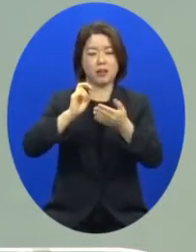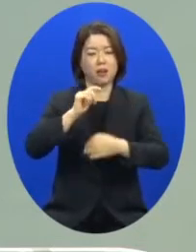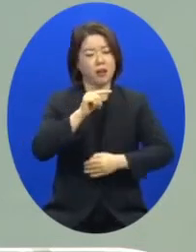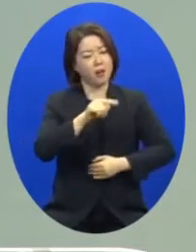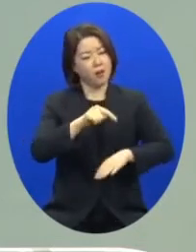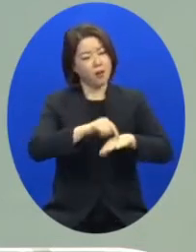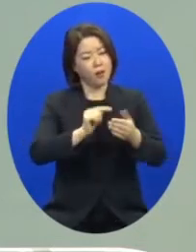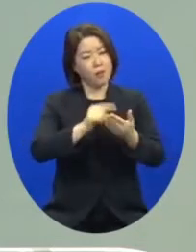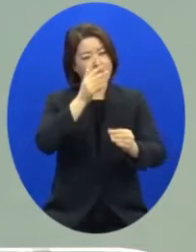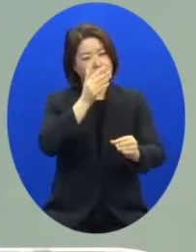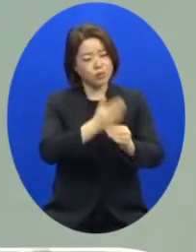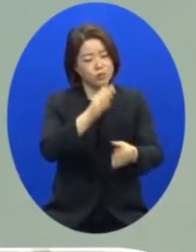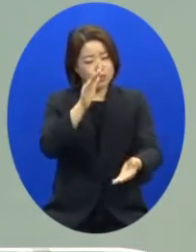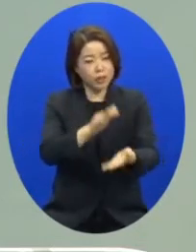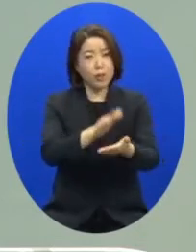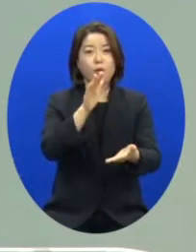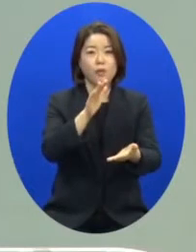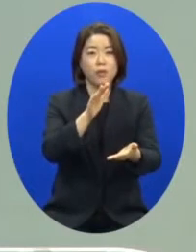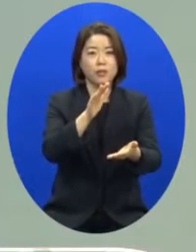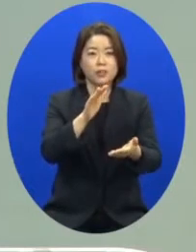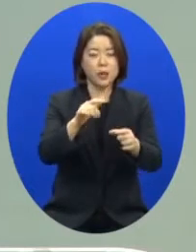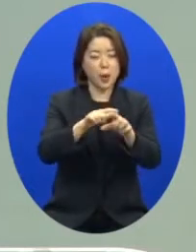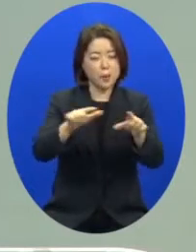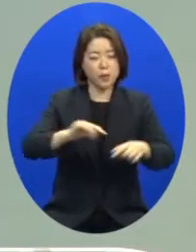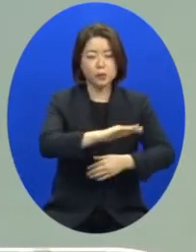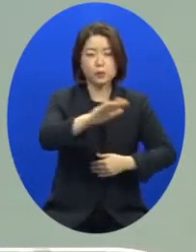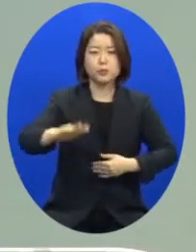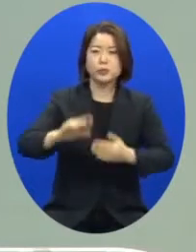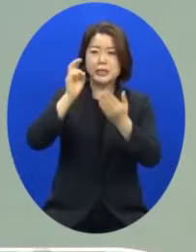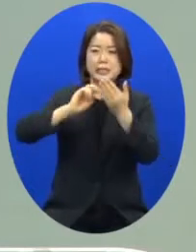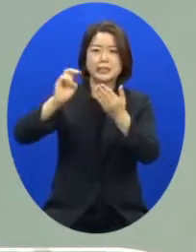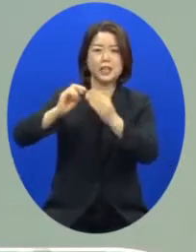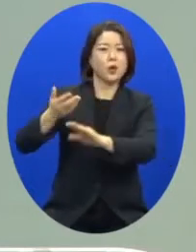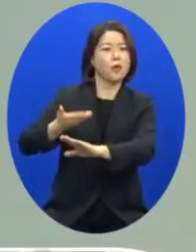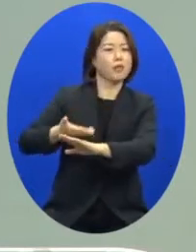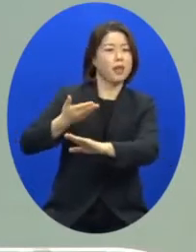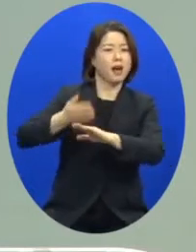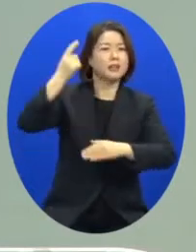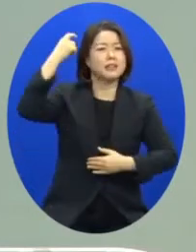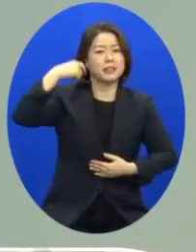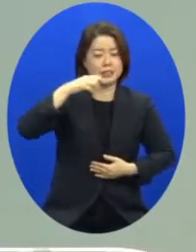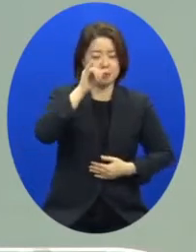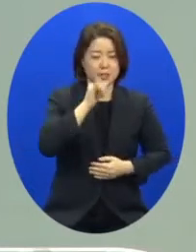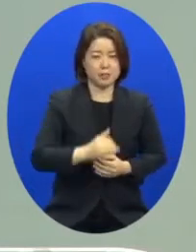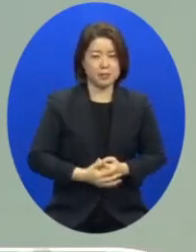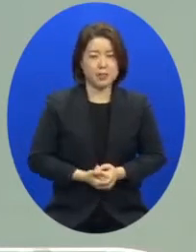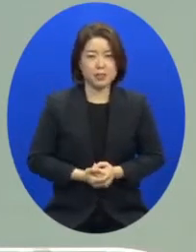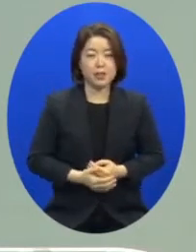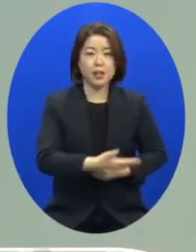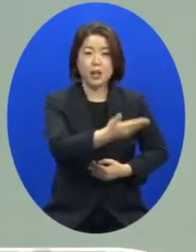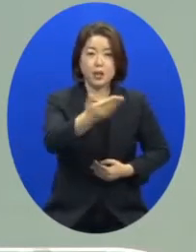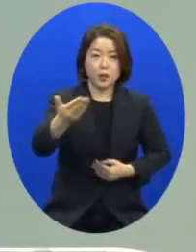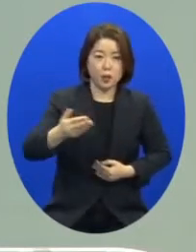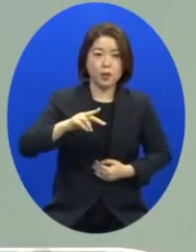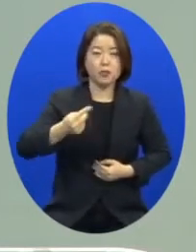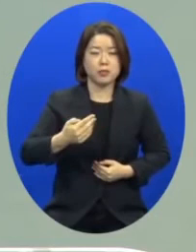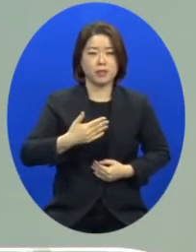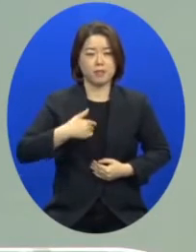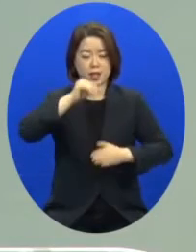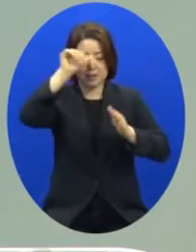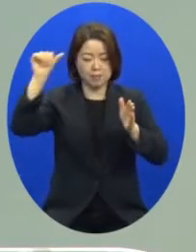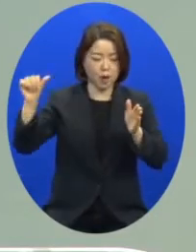뜨거움은 보통 우리가 찬양하는 것과는 전혀 다른 느낌입니다 여러분도 내가